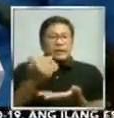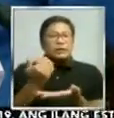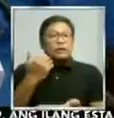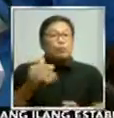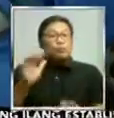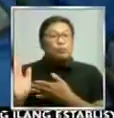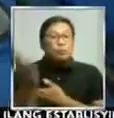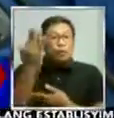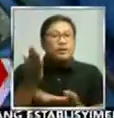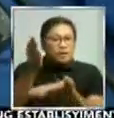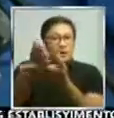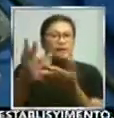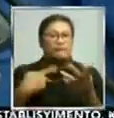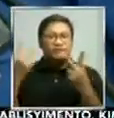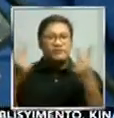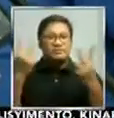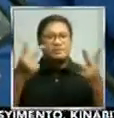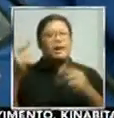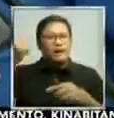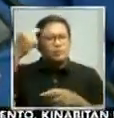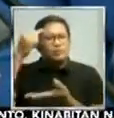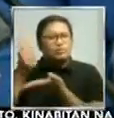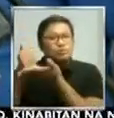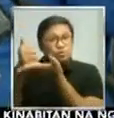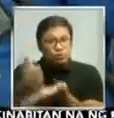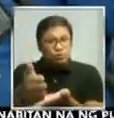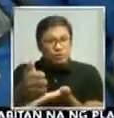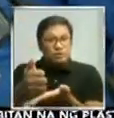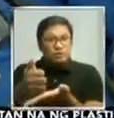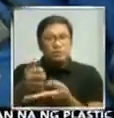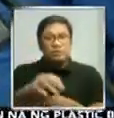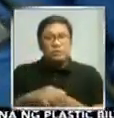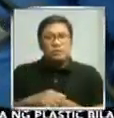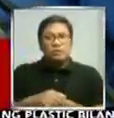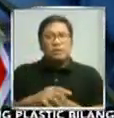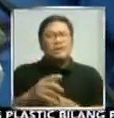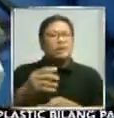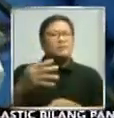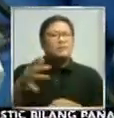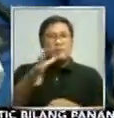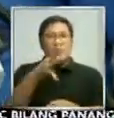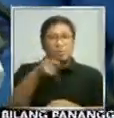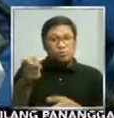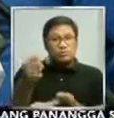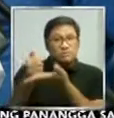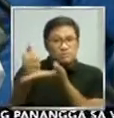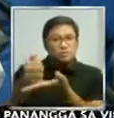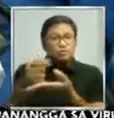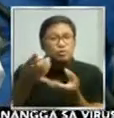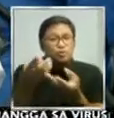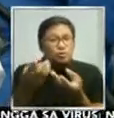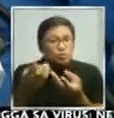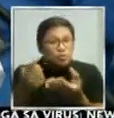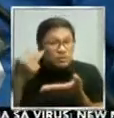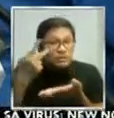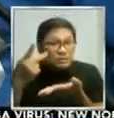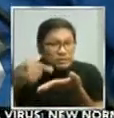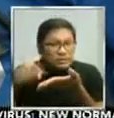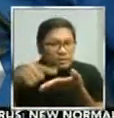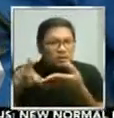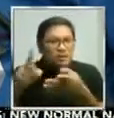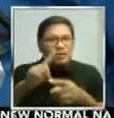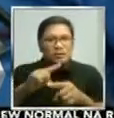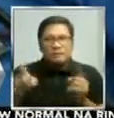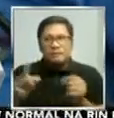Akala talaga namin tutulungan eh. Tutulungan yung mother niya na gamutin. Yung pala, pinapatanggal lang yung